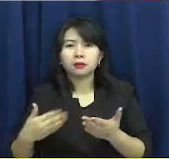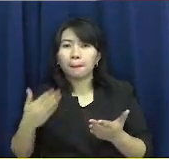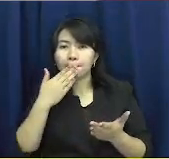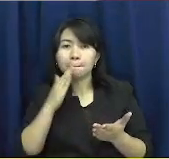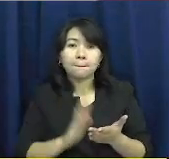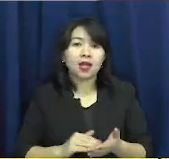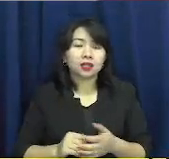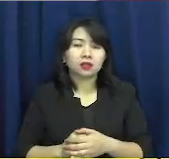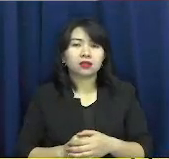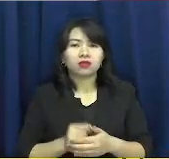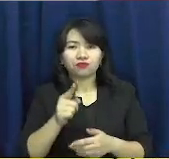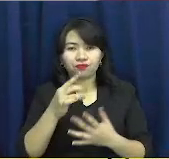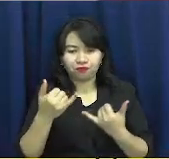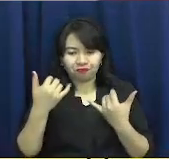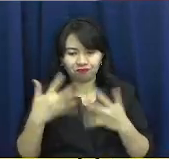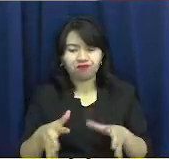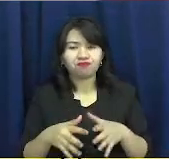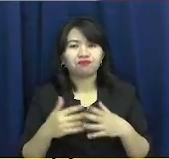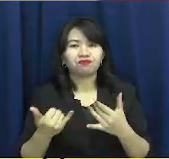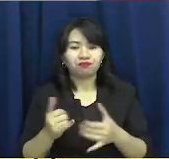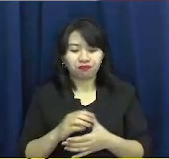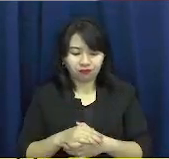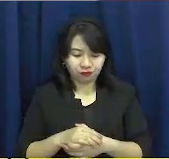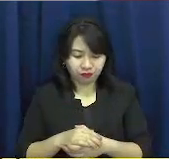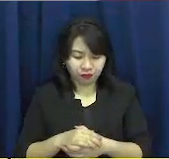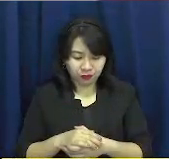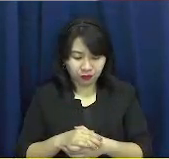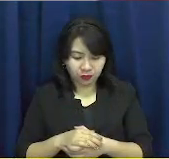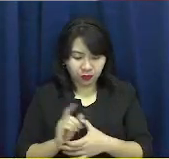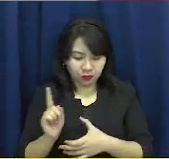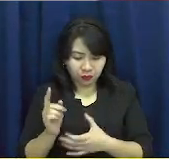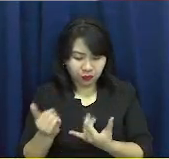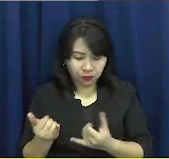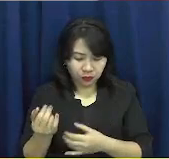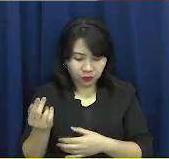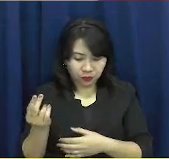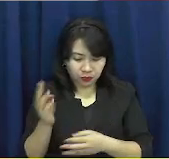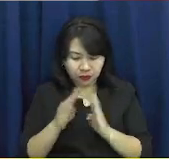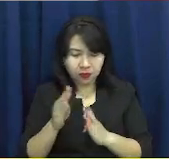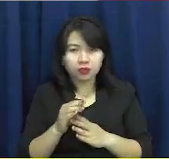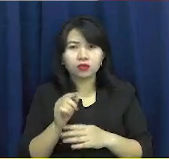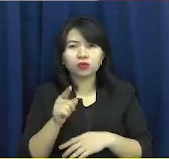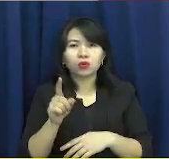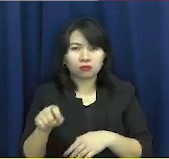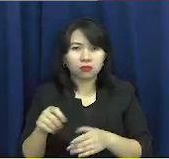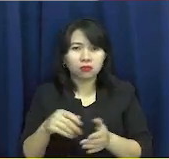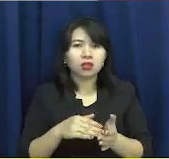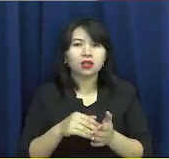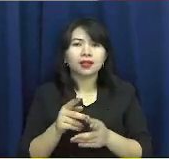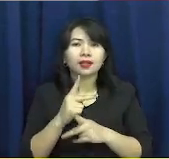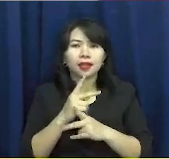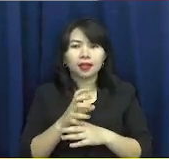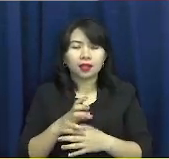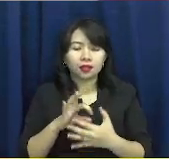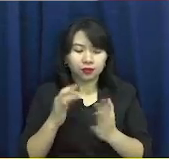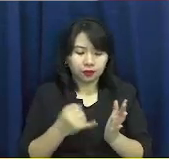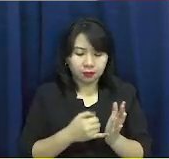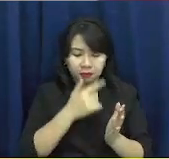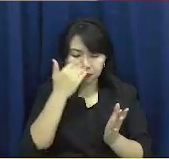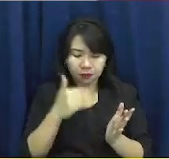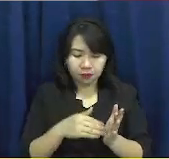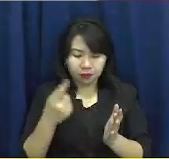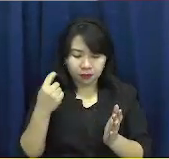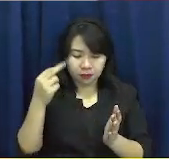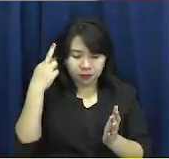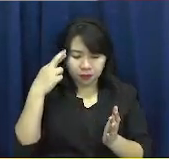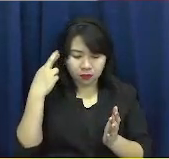na, finish ka na. You see, ang problema nito, dapat din natin pag-ingatan mga kapatid. It's because of the reason na kapag